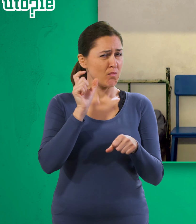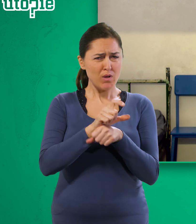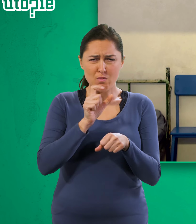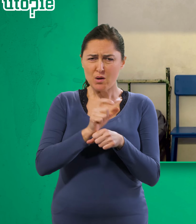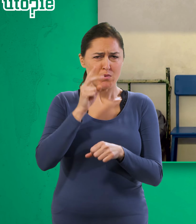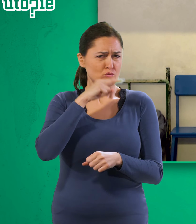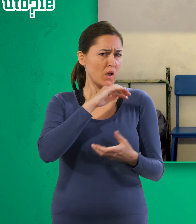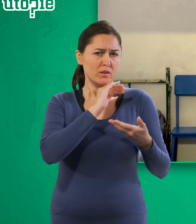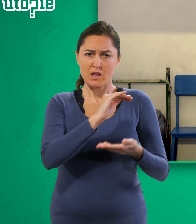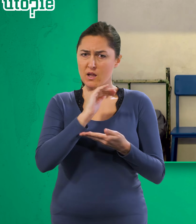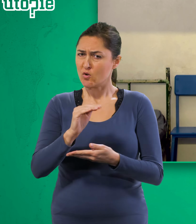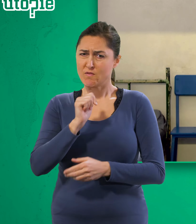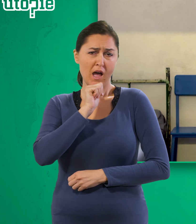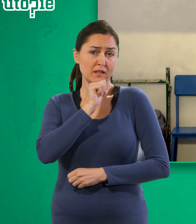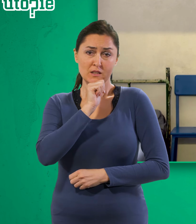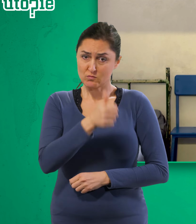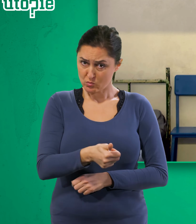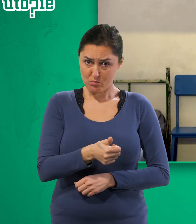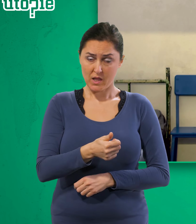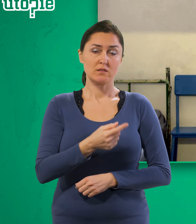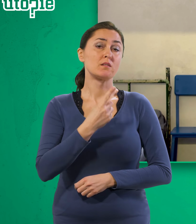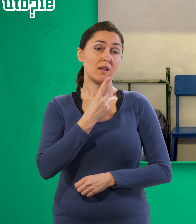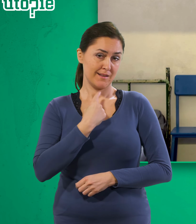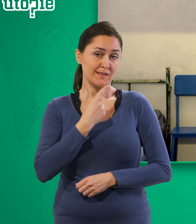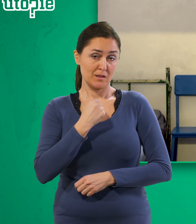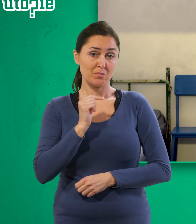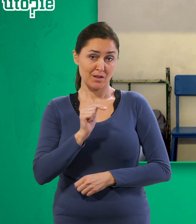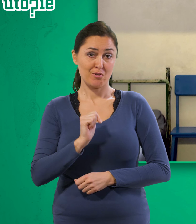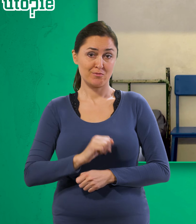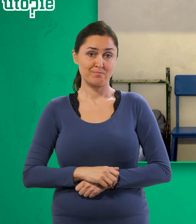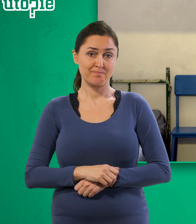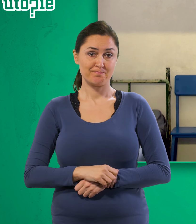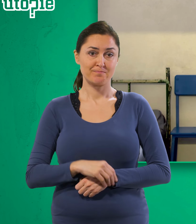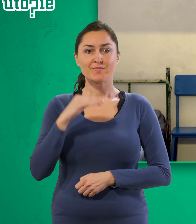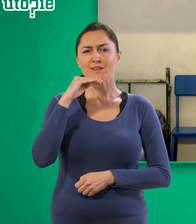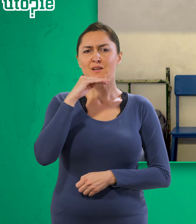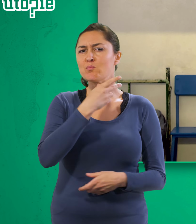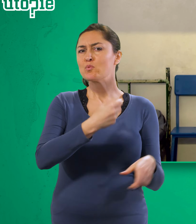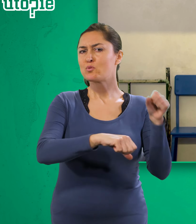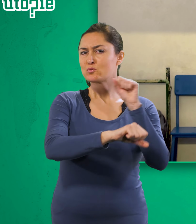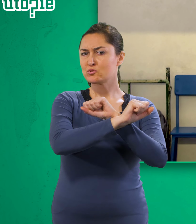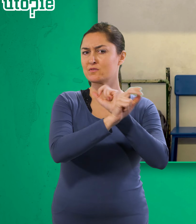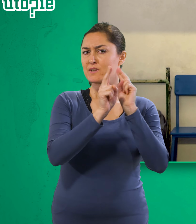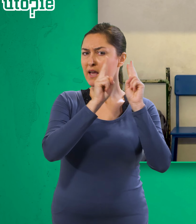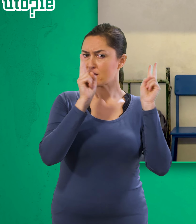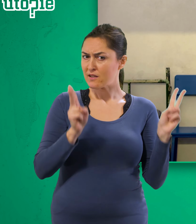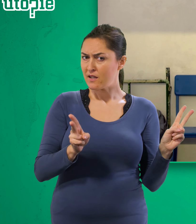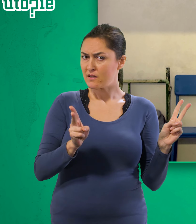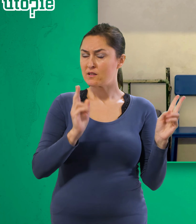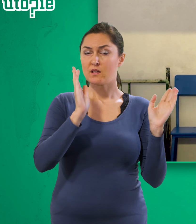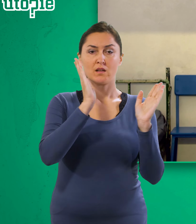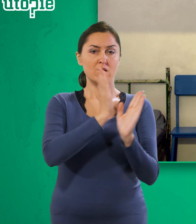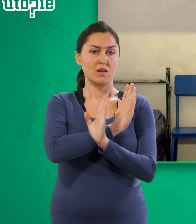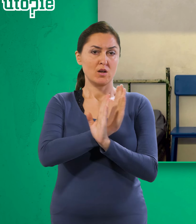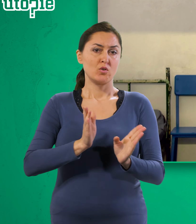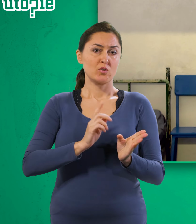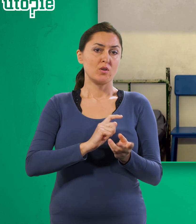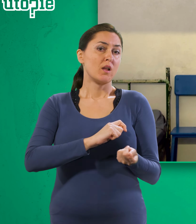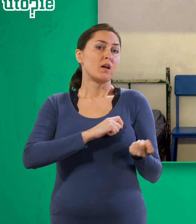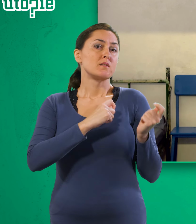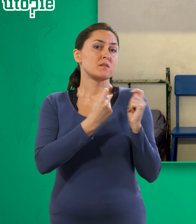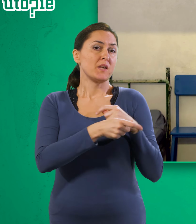proč to udělal, ale tak ho přijímal, jak je jako člověka, měm, co si zlomilo. Byl to